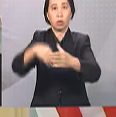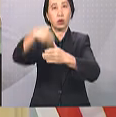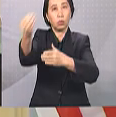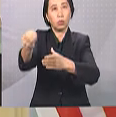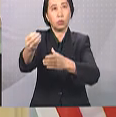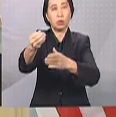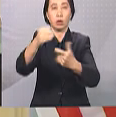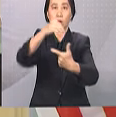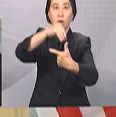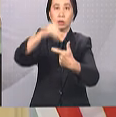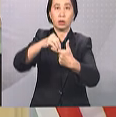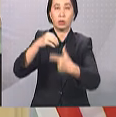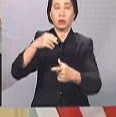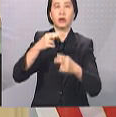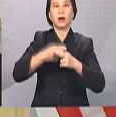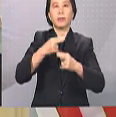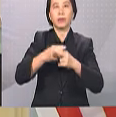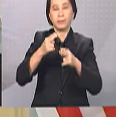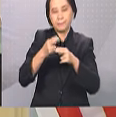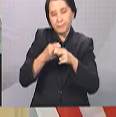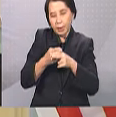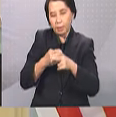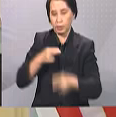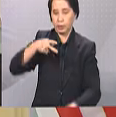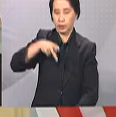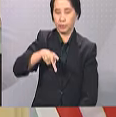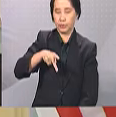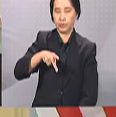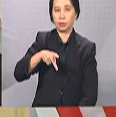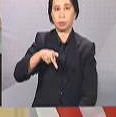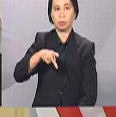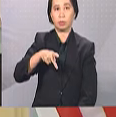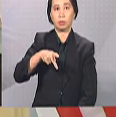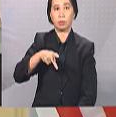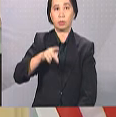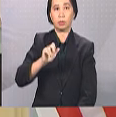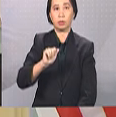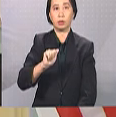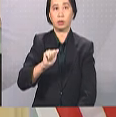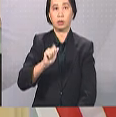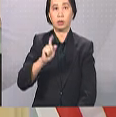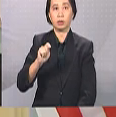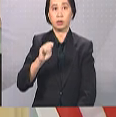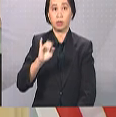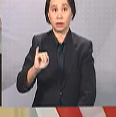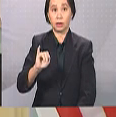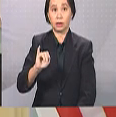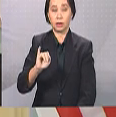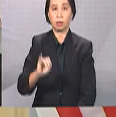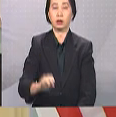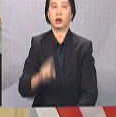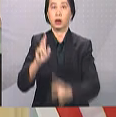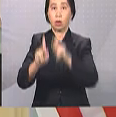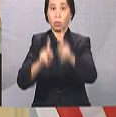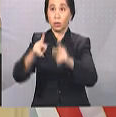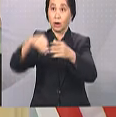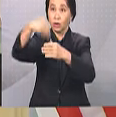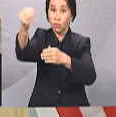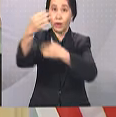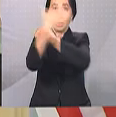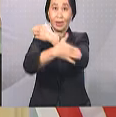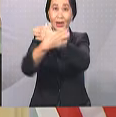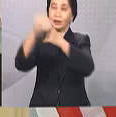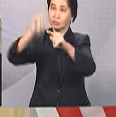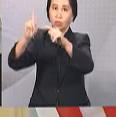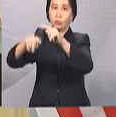warga asing ataupun parti sebenarnya. Warga asing kita memang telah pun tidak membenarkan kemasukan. Pintu-pintu sempadan telah